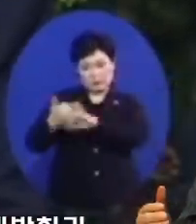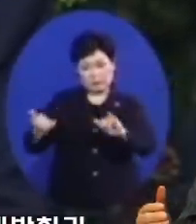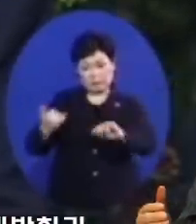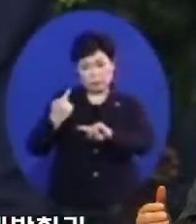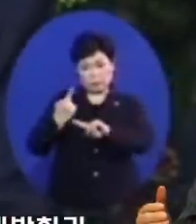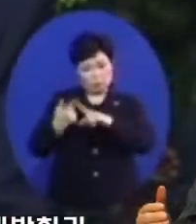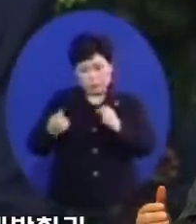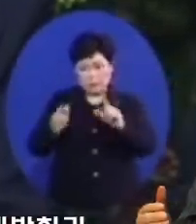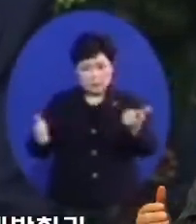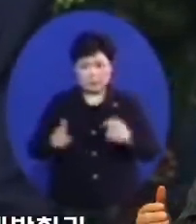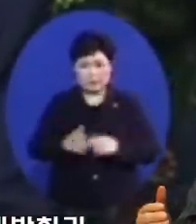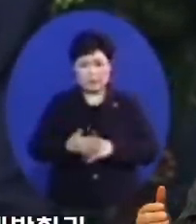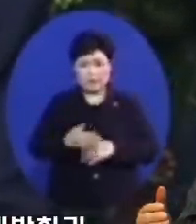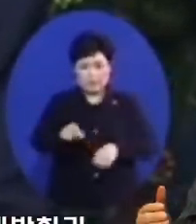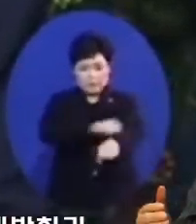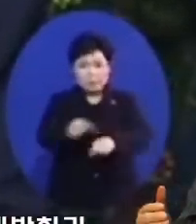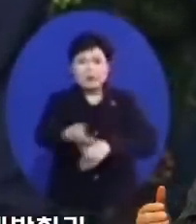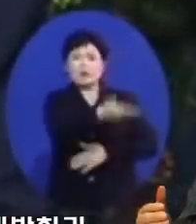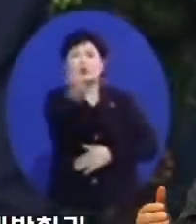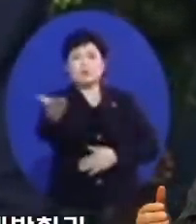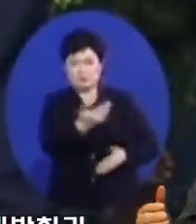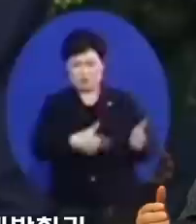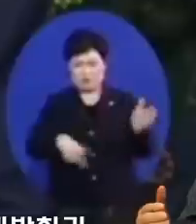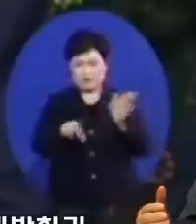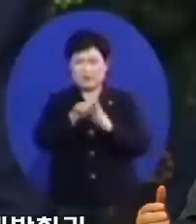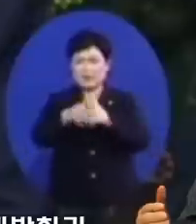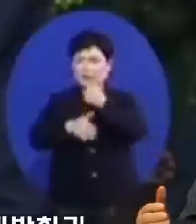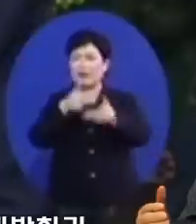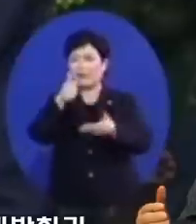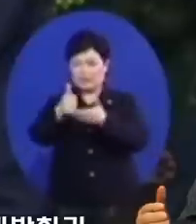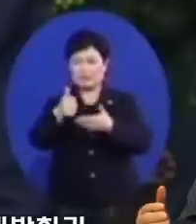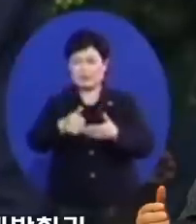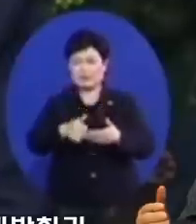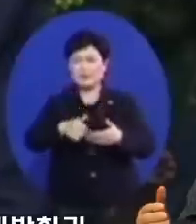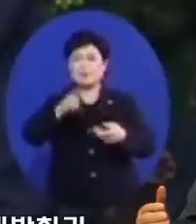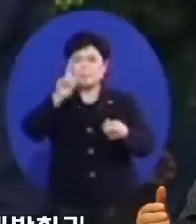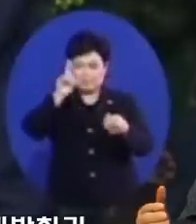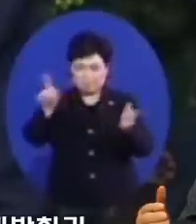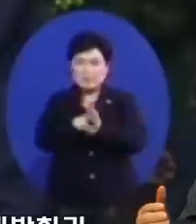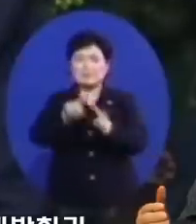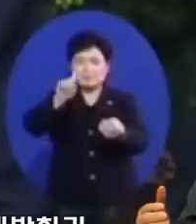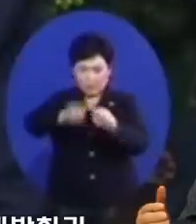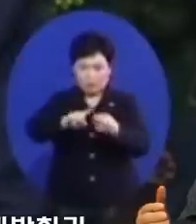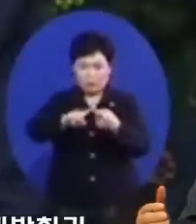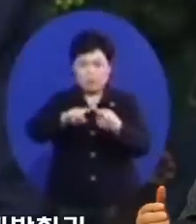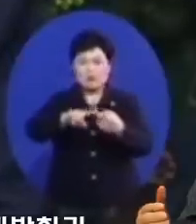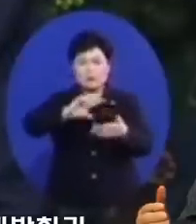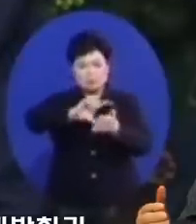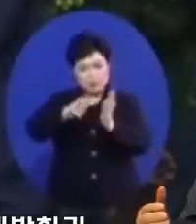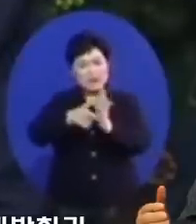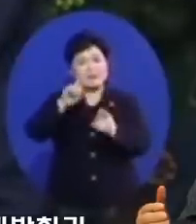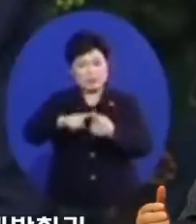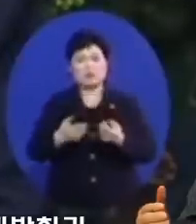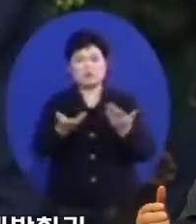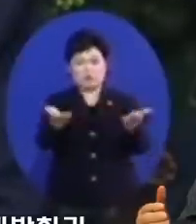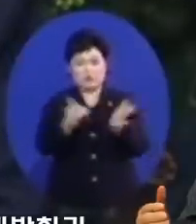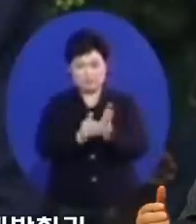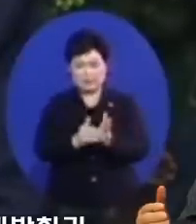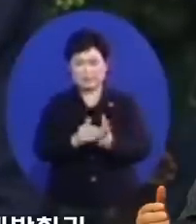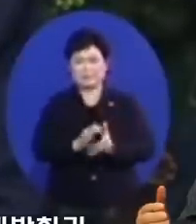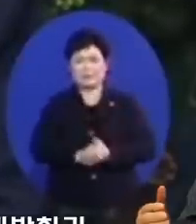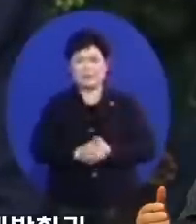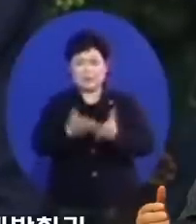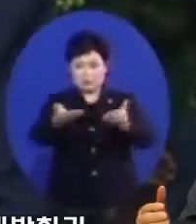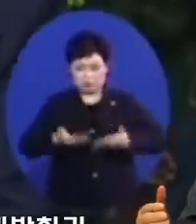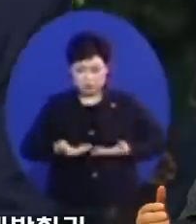않습니다. 특별히 여러분만을 위해서 하나님이 분량대로 믿음을 주셨습니다. 그러므로 여러분은 그 분량대로